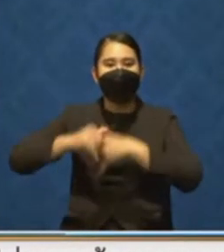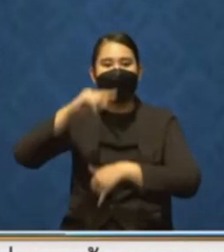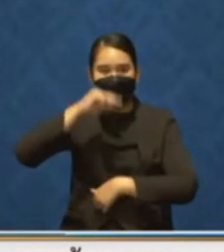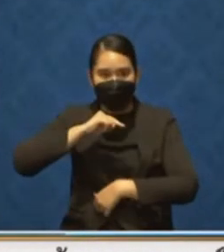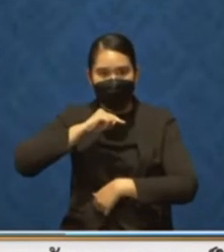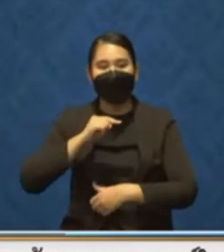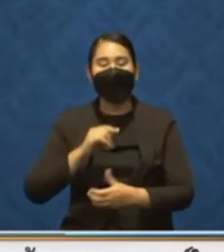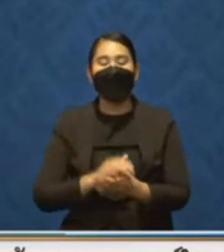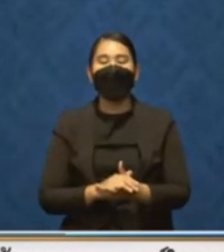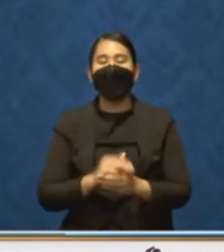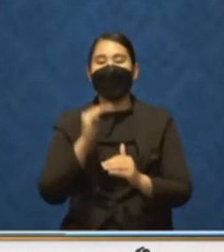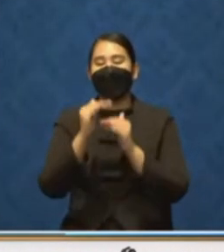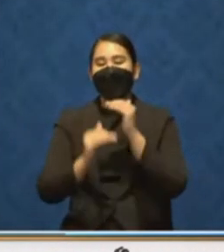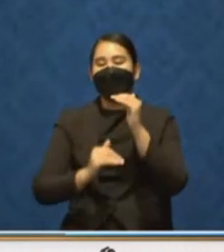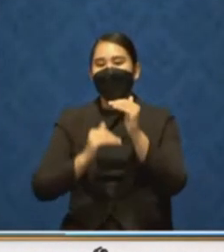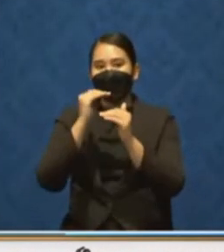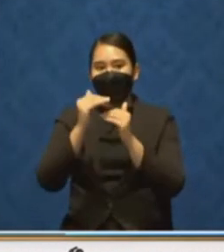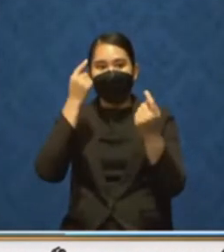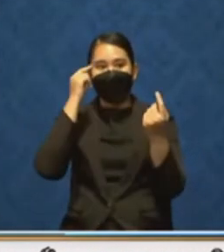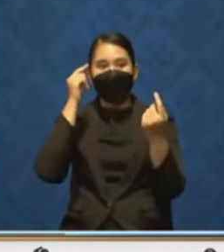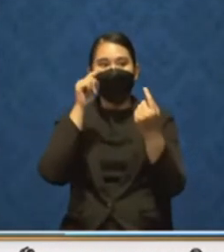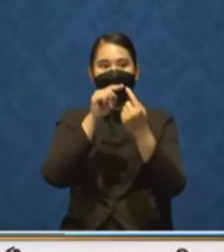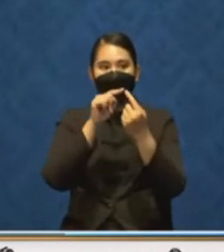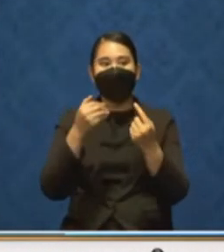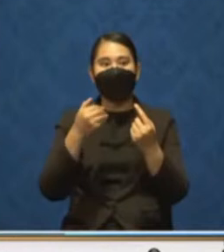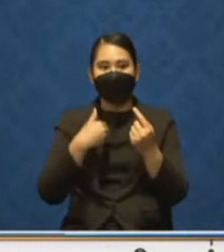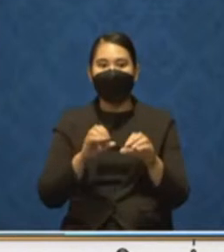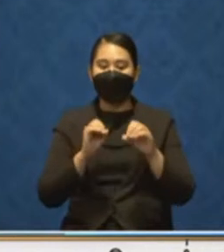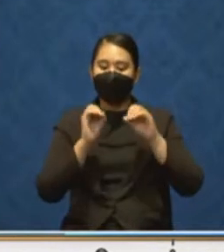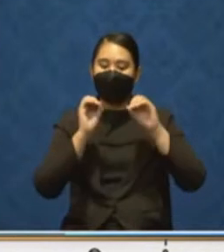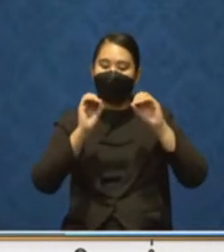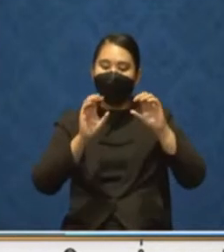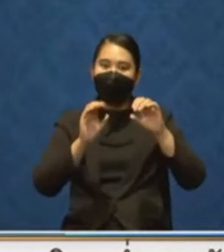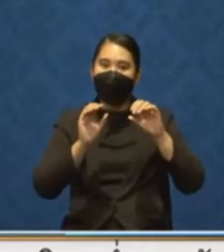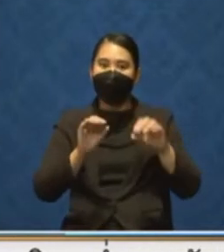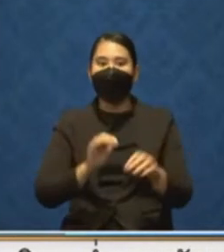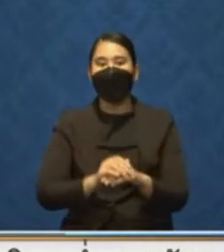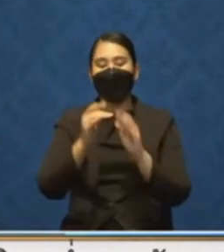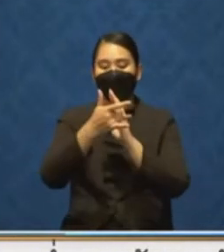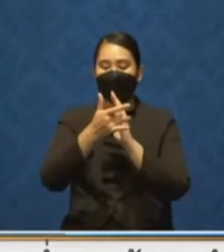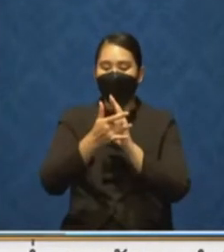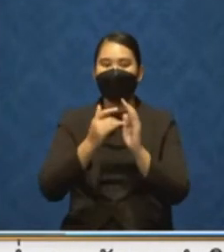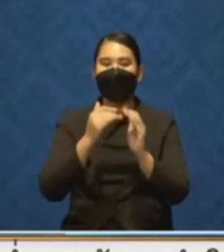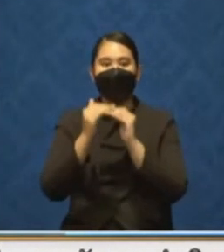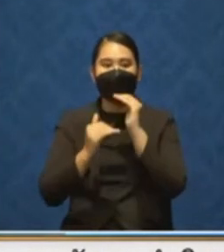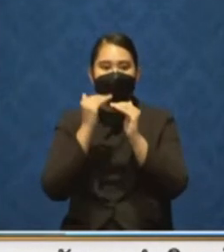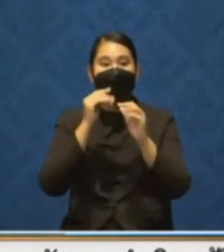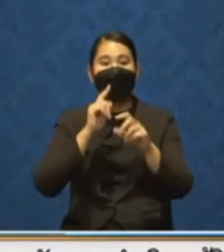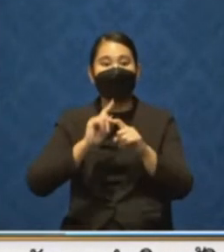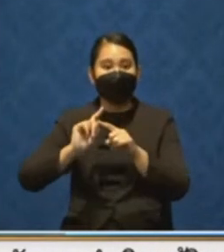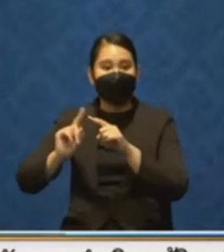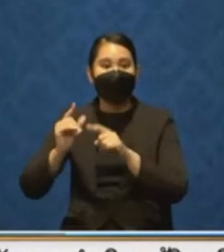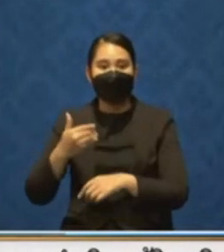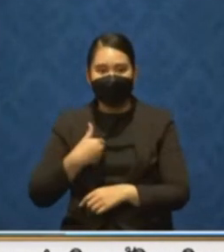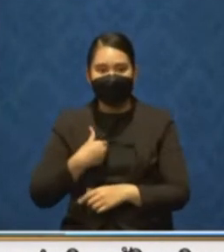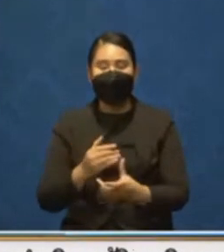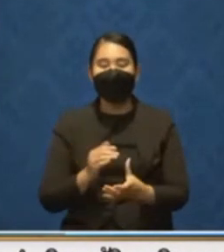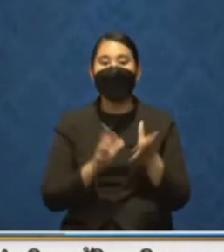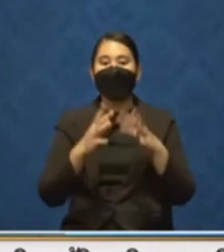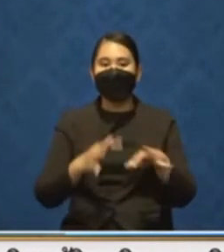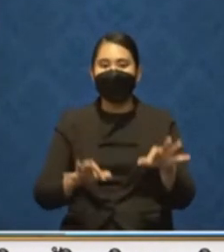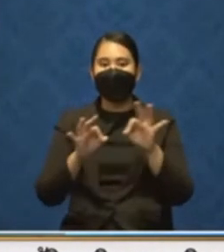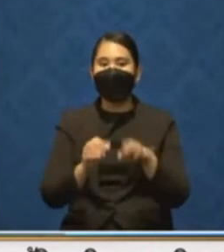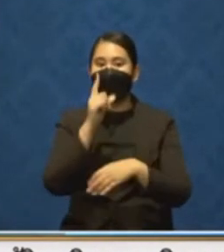หนึ่งนะครับก็จะรมพระนวกะกันเป้าหมายเอสเคิฟด้วยการสอนงานถ่ายทอดเทคโนโลยีสร้างคนได้ประมาณประเทศไทยด้วยเราต้องใช้ต่างประเทศ